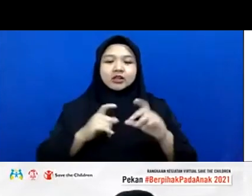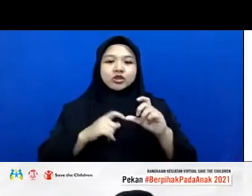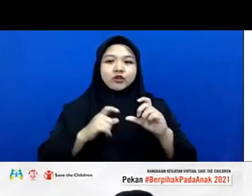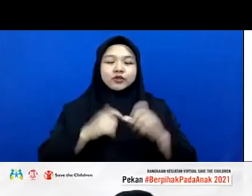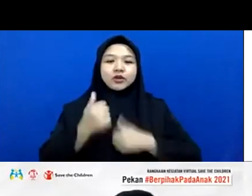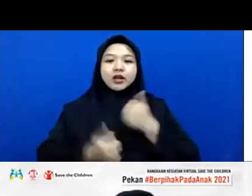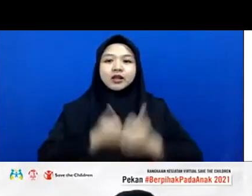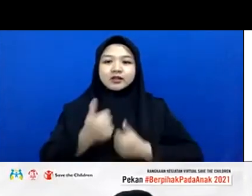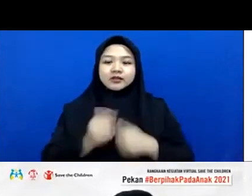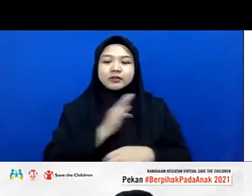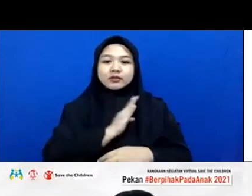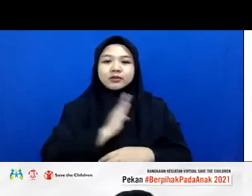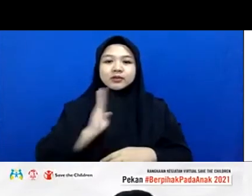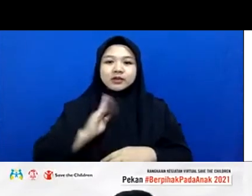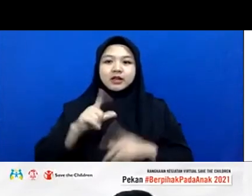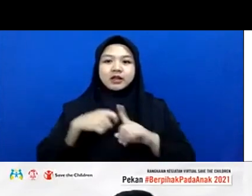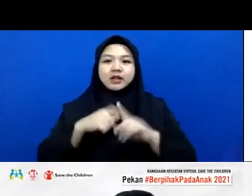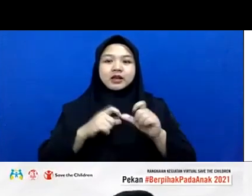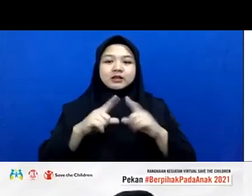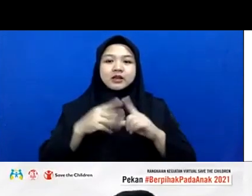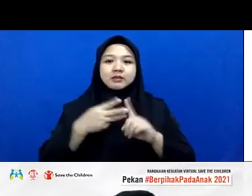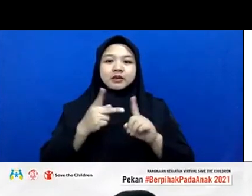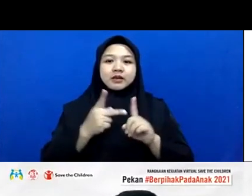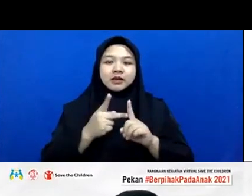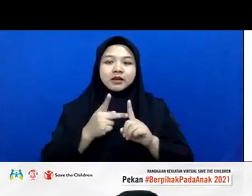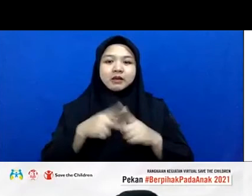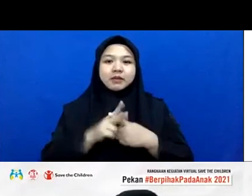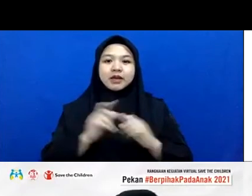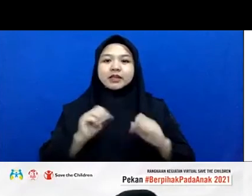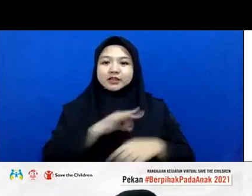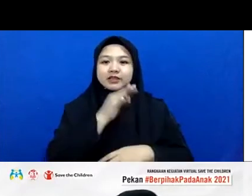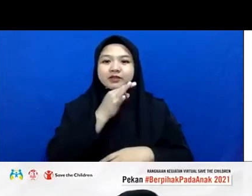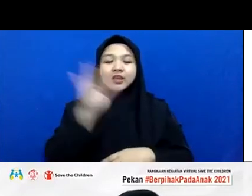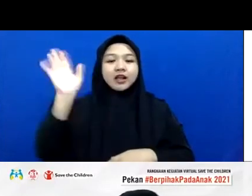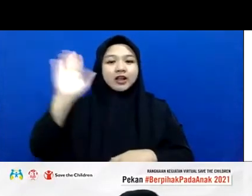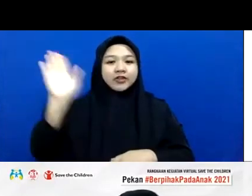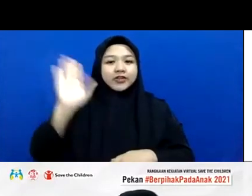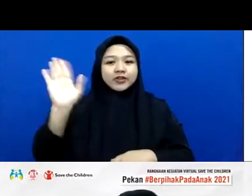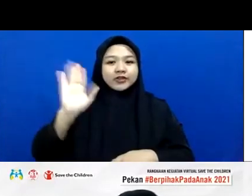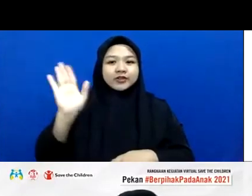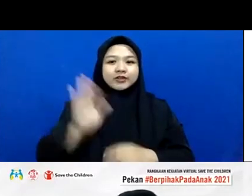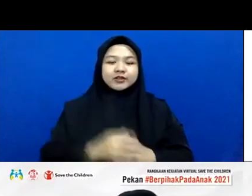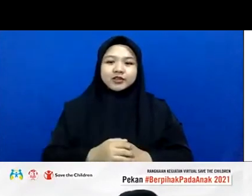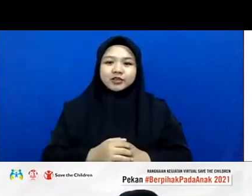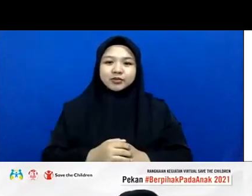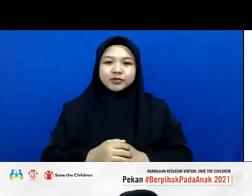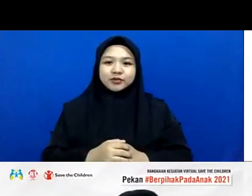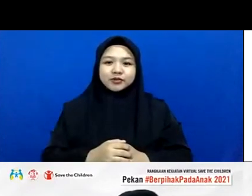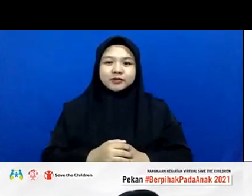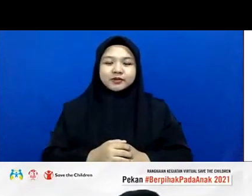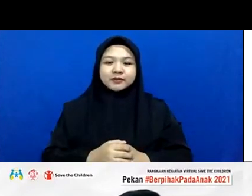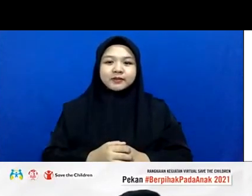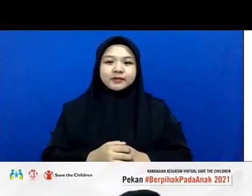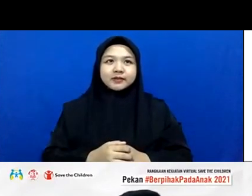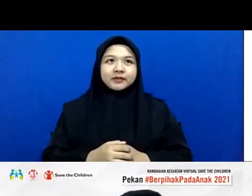aktif menjadi pengurus di LKS ABH Bengkel Jiwa. Halo Mbak Sofi. Halo Mbak Esti, selamat